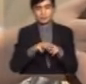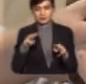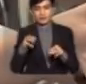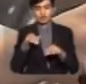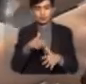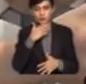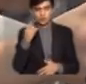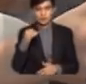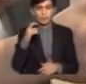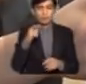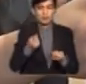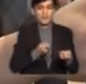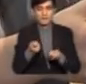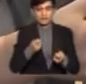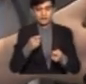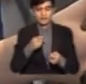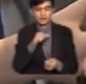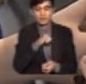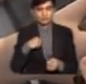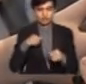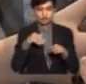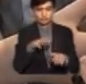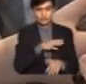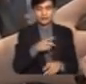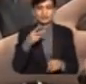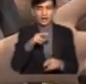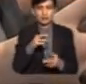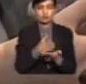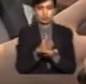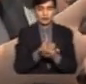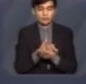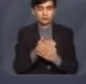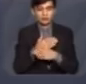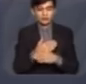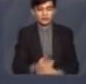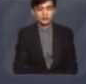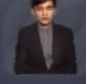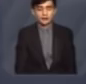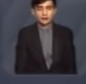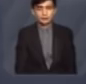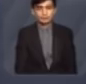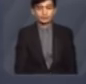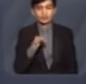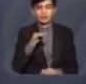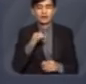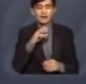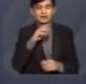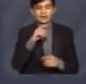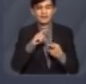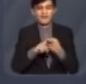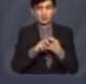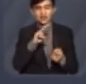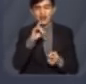не то постановлению правительства для служебного пользу из-за коронавируса в китае